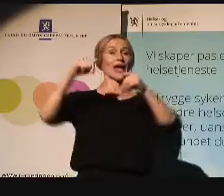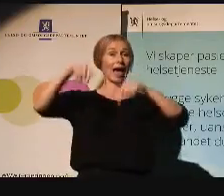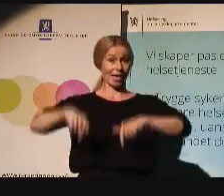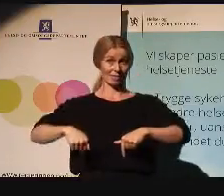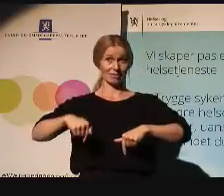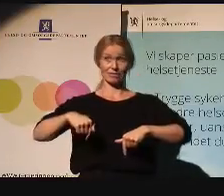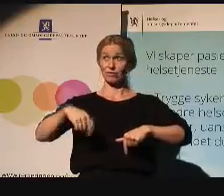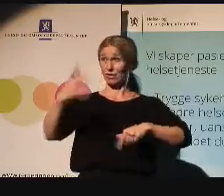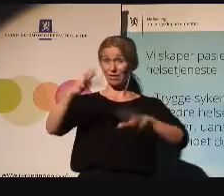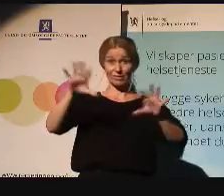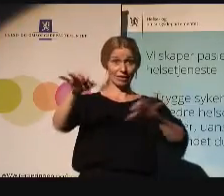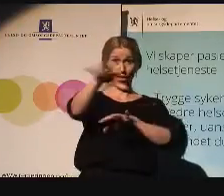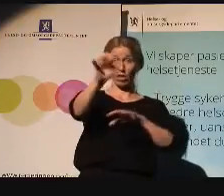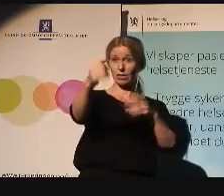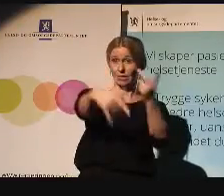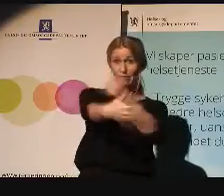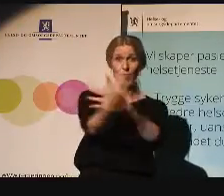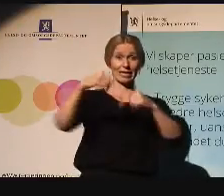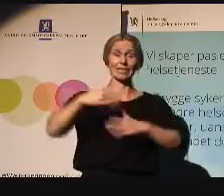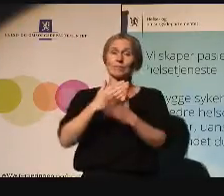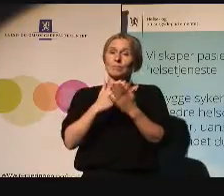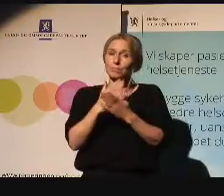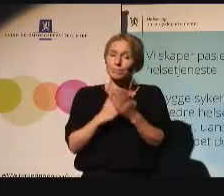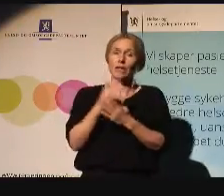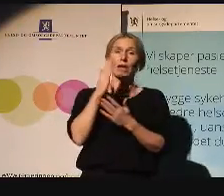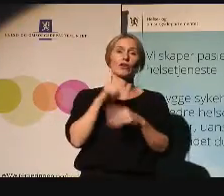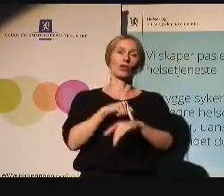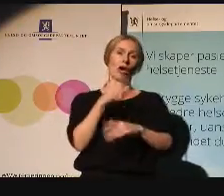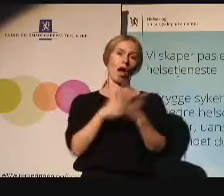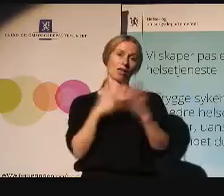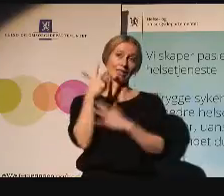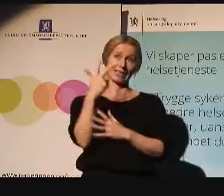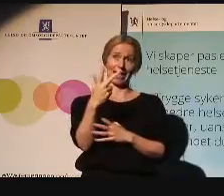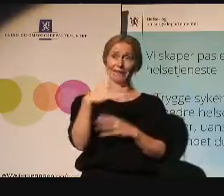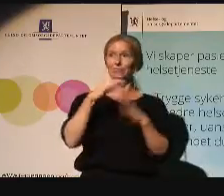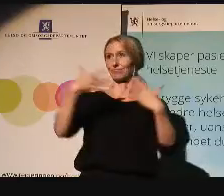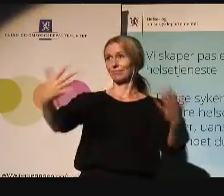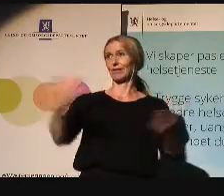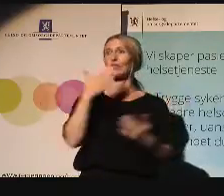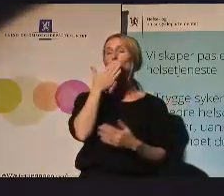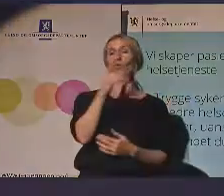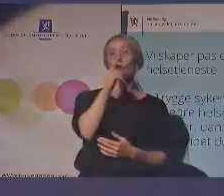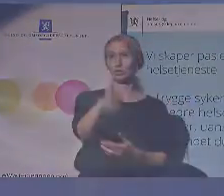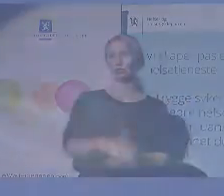er det fint at dere er her presis til klokken 14:30. Riktig god lunsj.